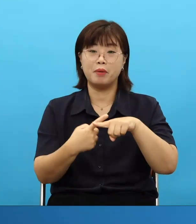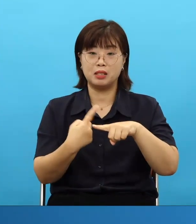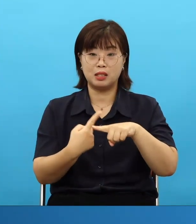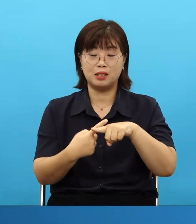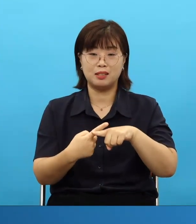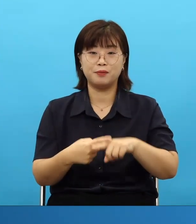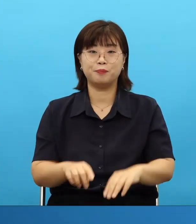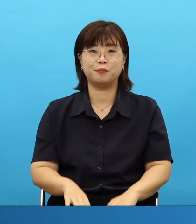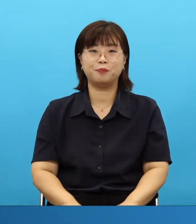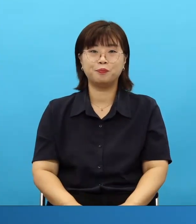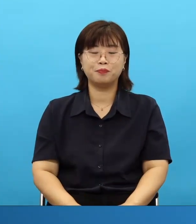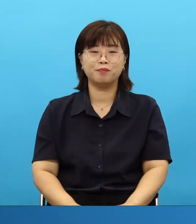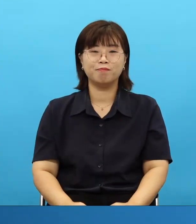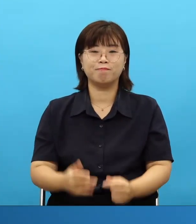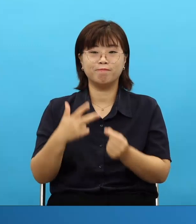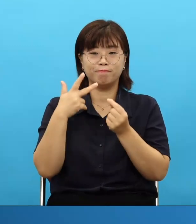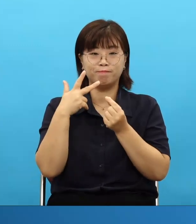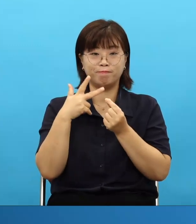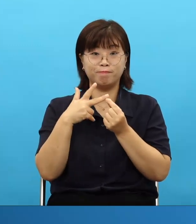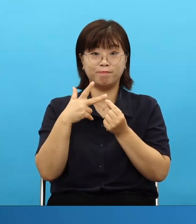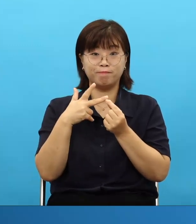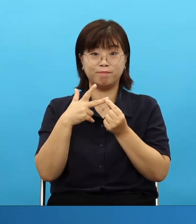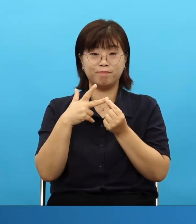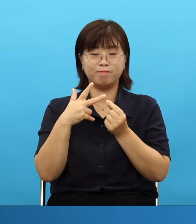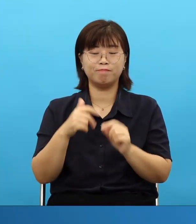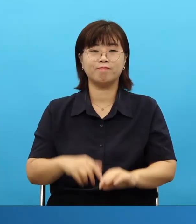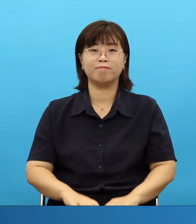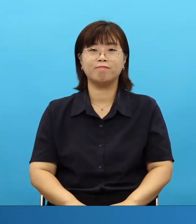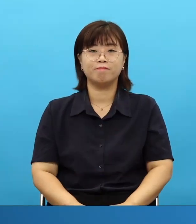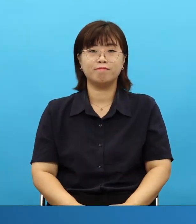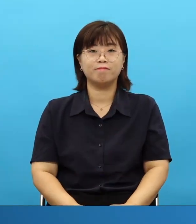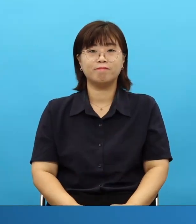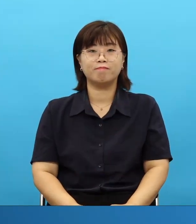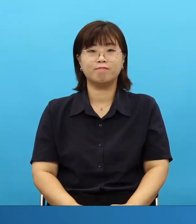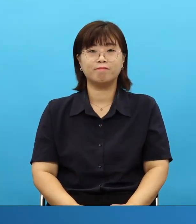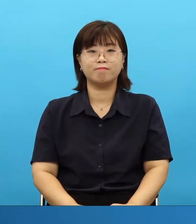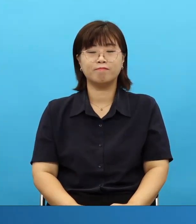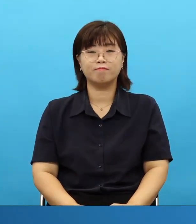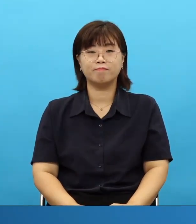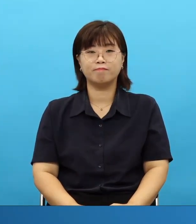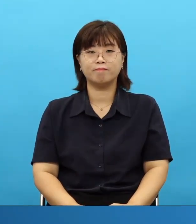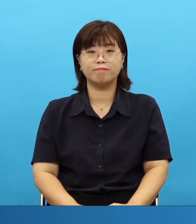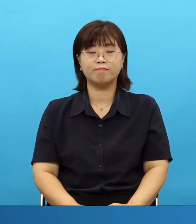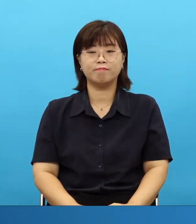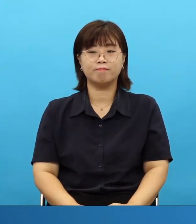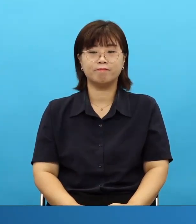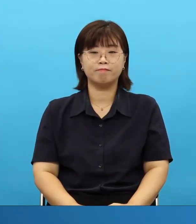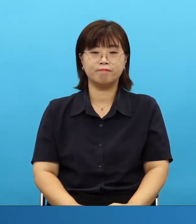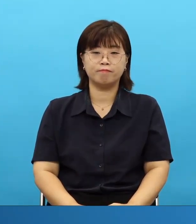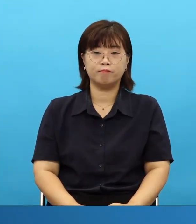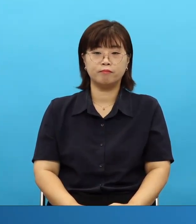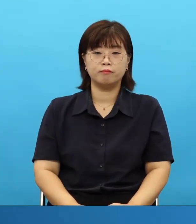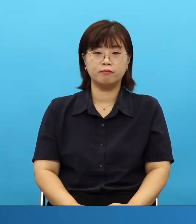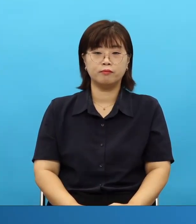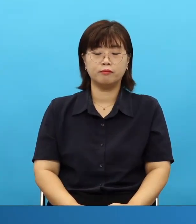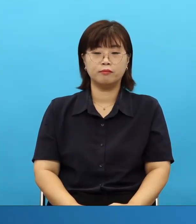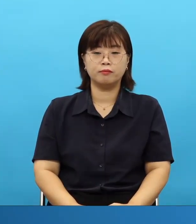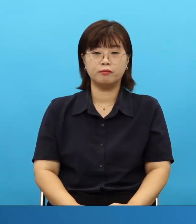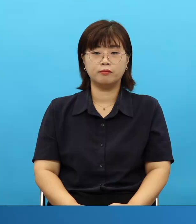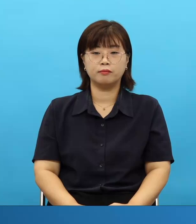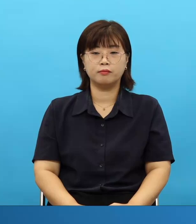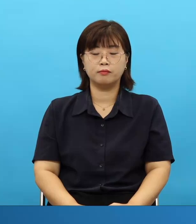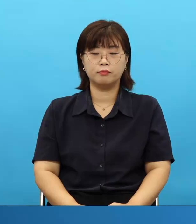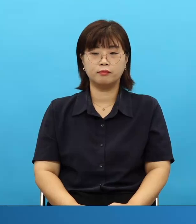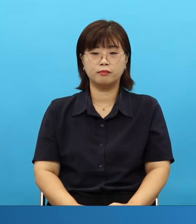7번째, Seventh, 간단하게 하나씩 이해해야 됩니다. it's all very simple, so you must have a very good understanding of this.